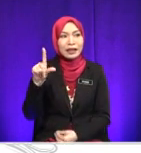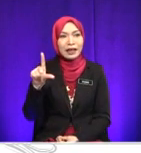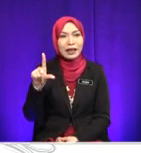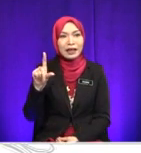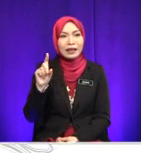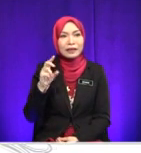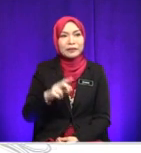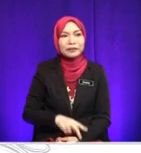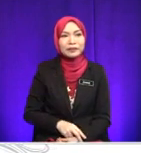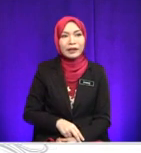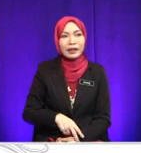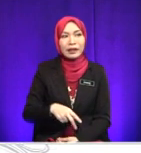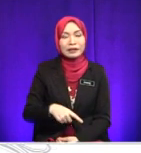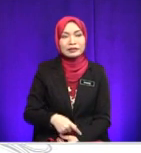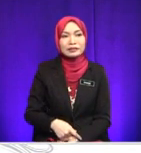Afiq.